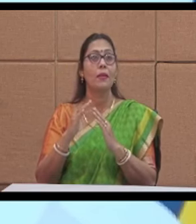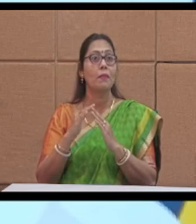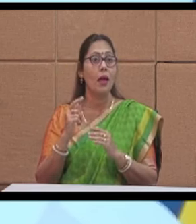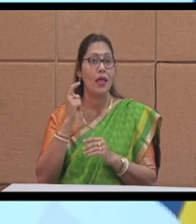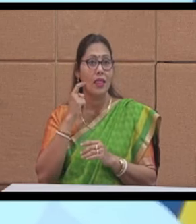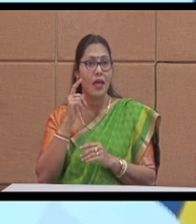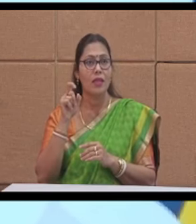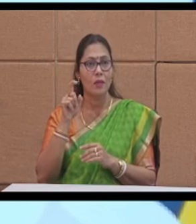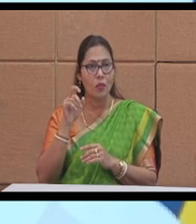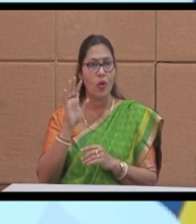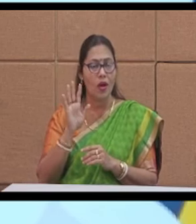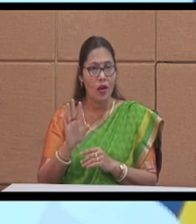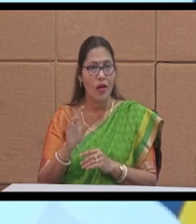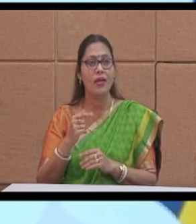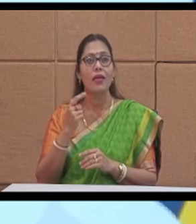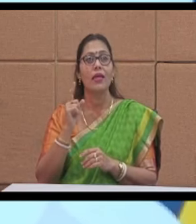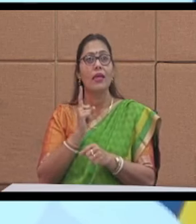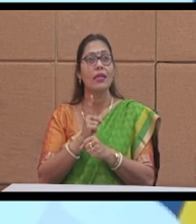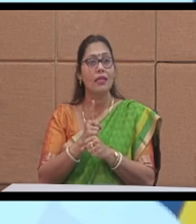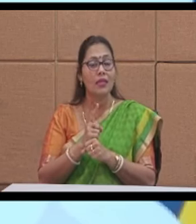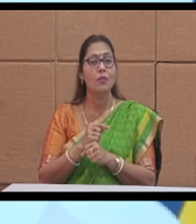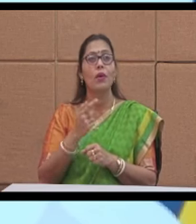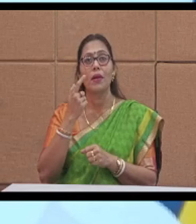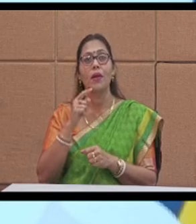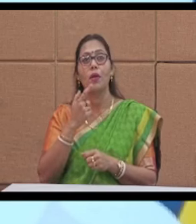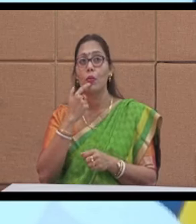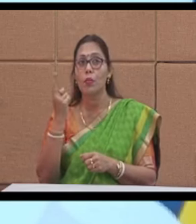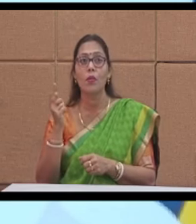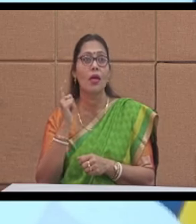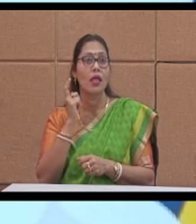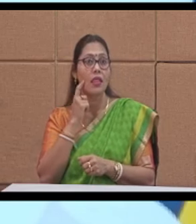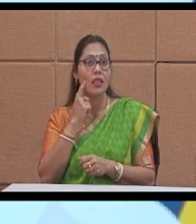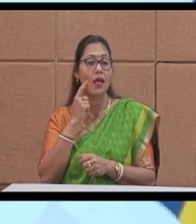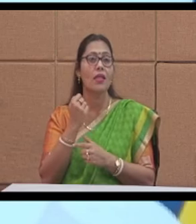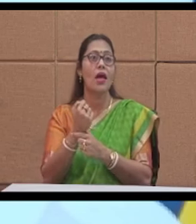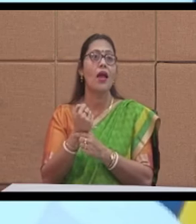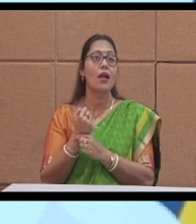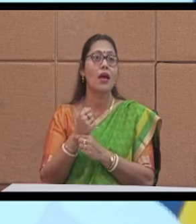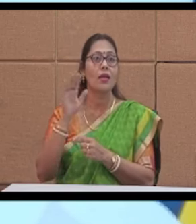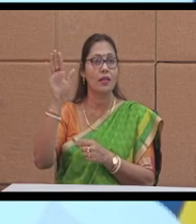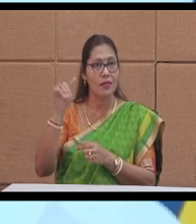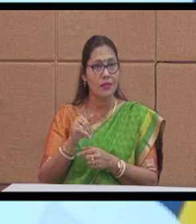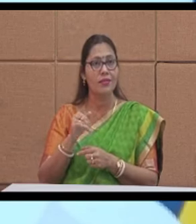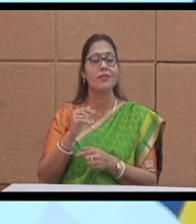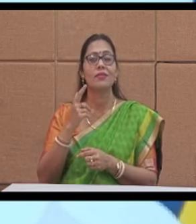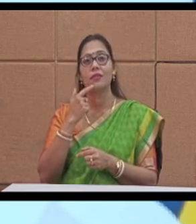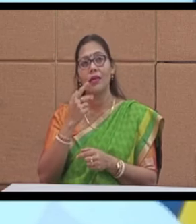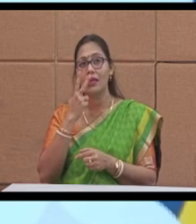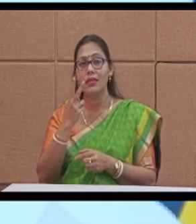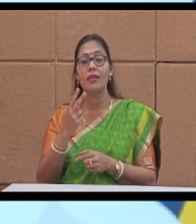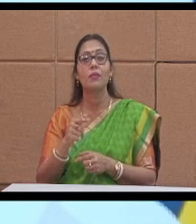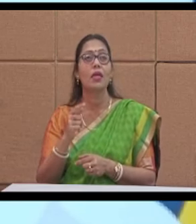গন্ডগোল হয় তাহলে দিদিমনি বা স্যারকে বলবে যে একজন ডাক্তার বাবুকে ডেকে দিতে